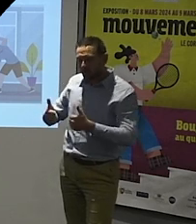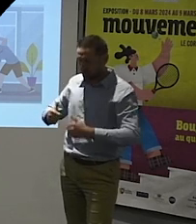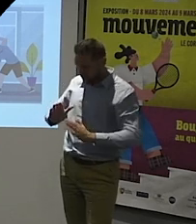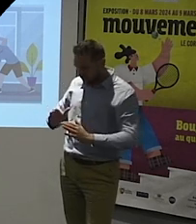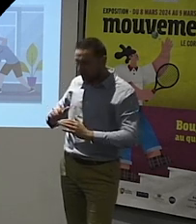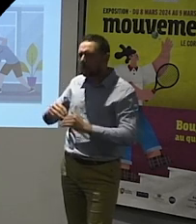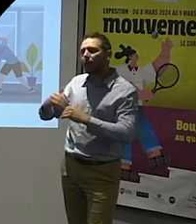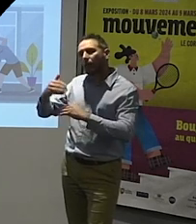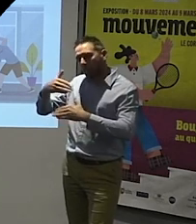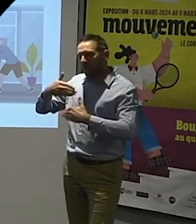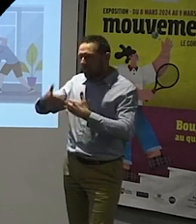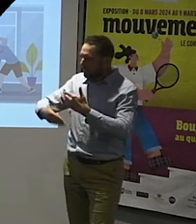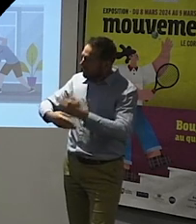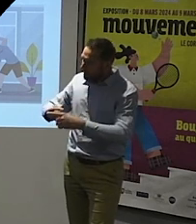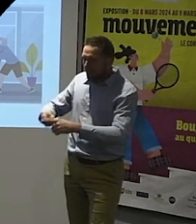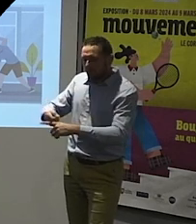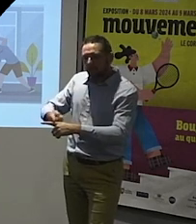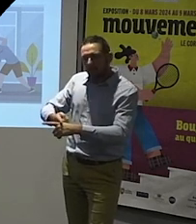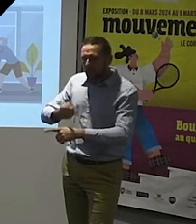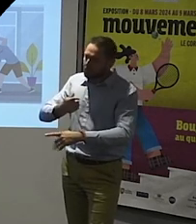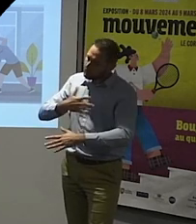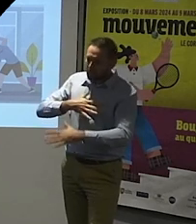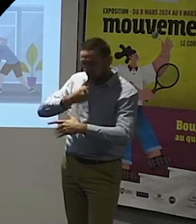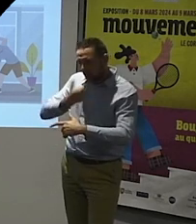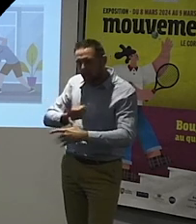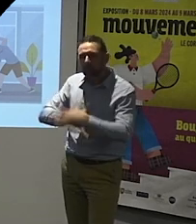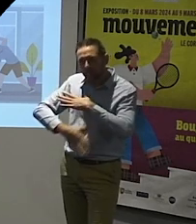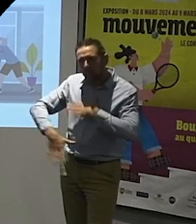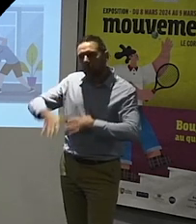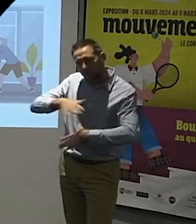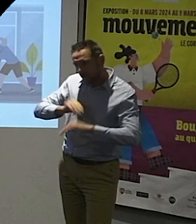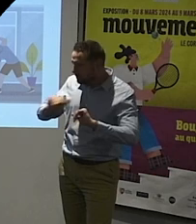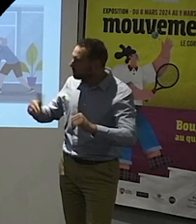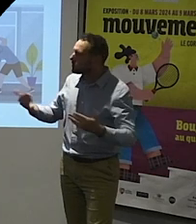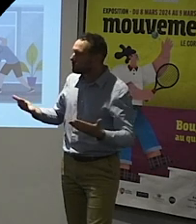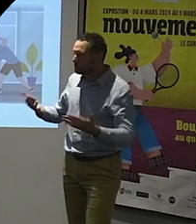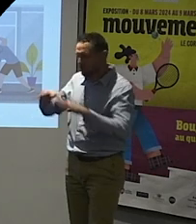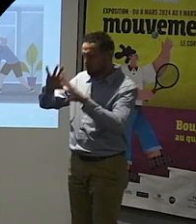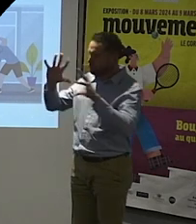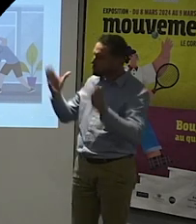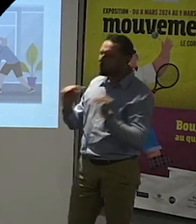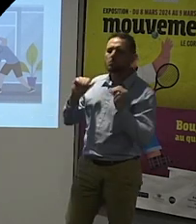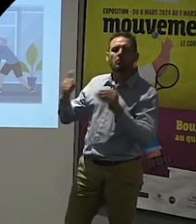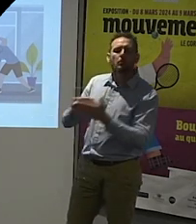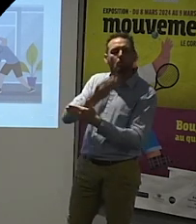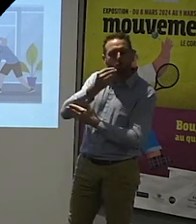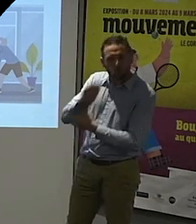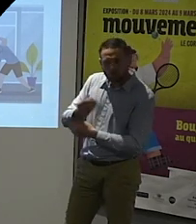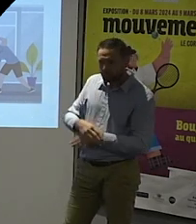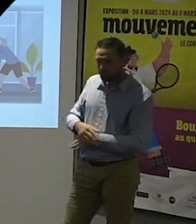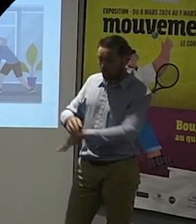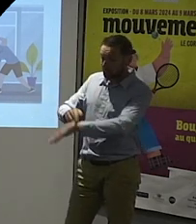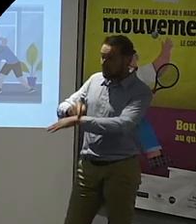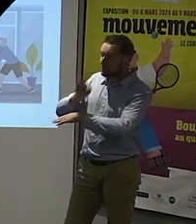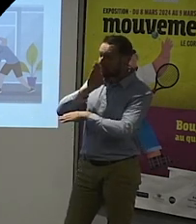je commençais évidemment à être un peu fatiguée. Et donc, bon, voilà, ça s'est bien passé. Et puis, comme vers midi, j'étais très